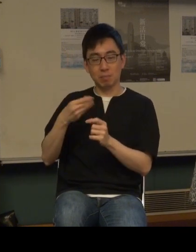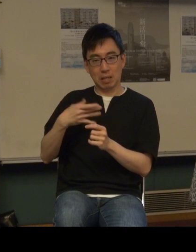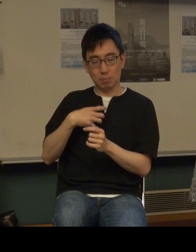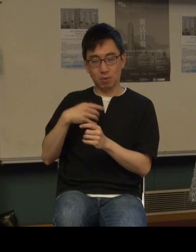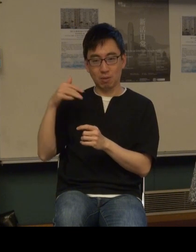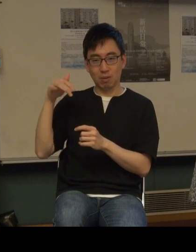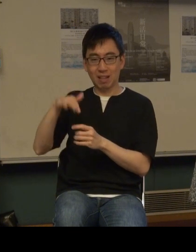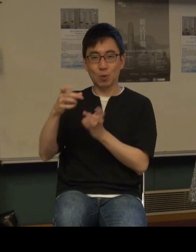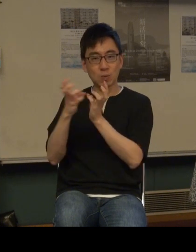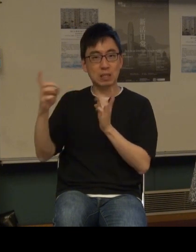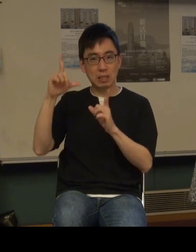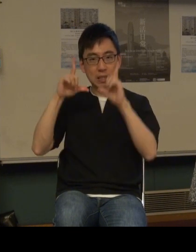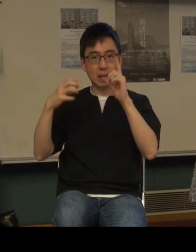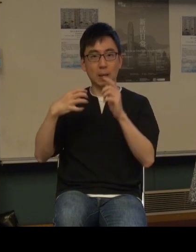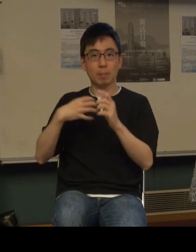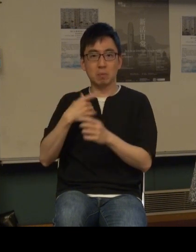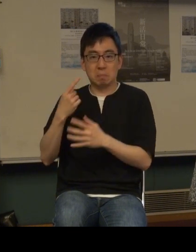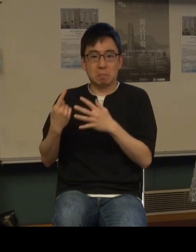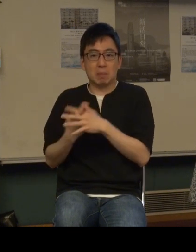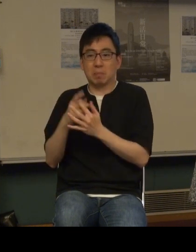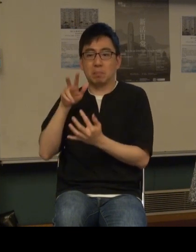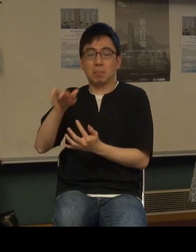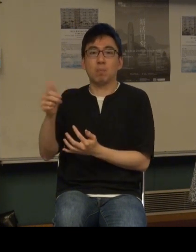型的感覺更加是突出了。